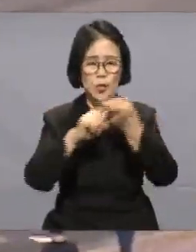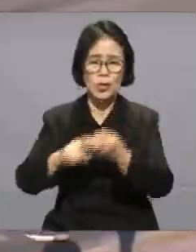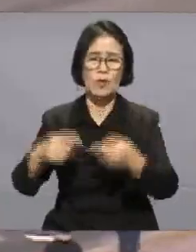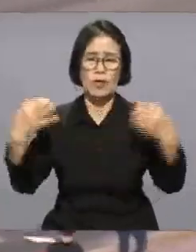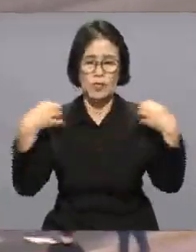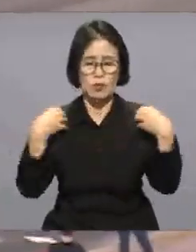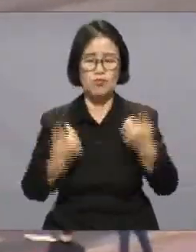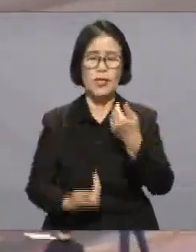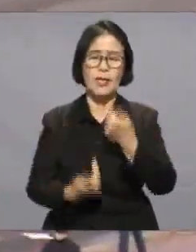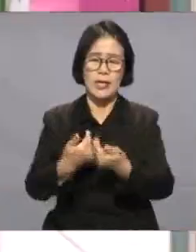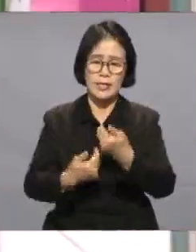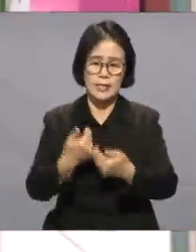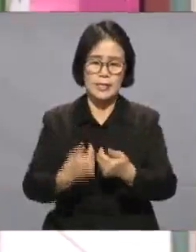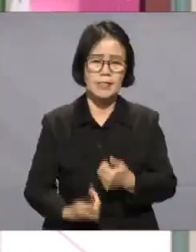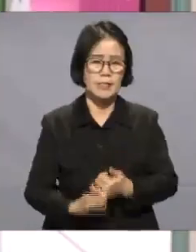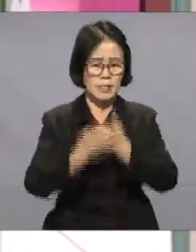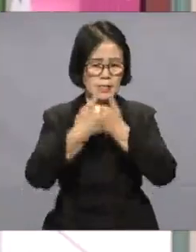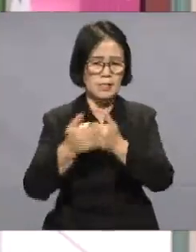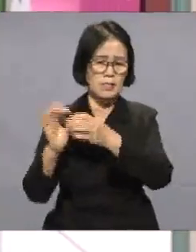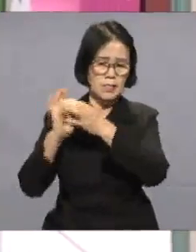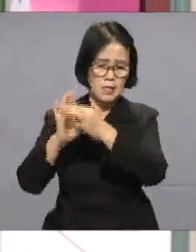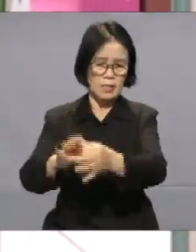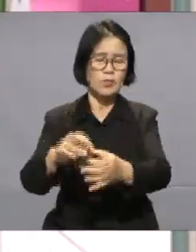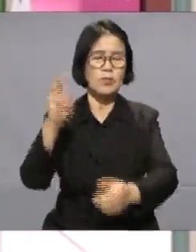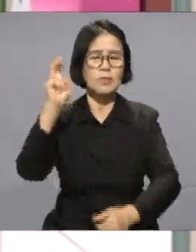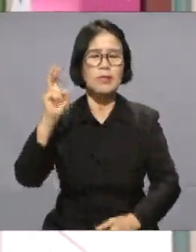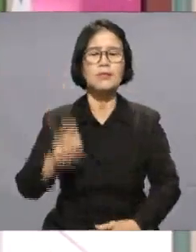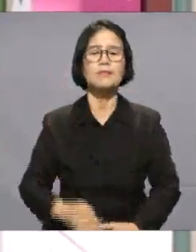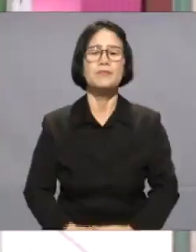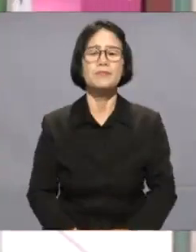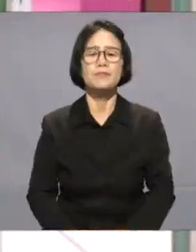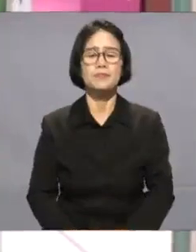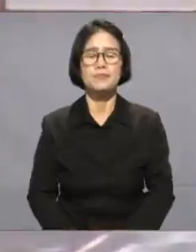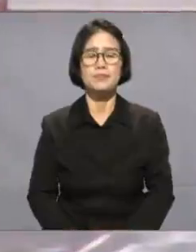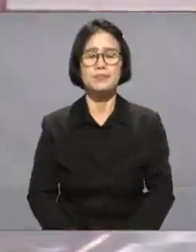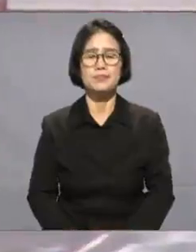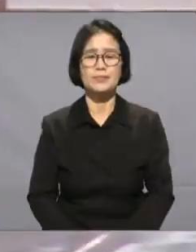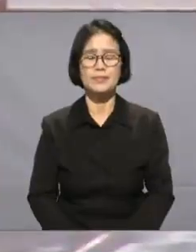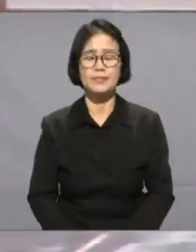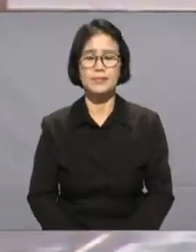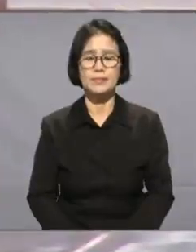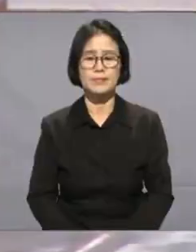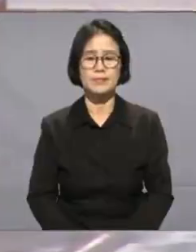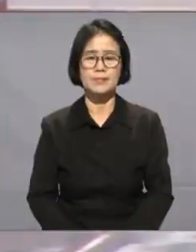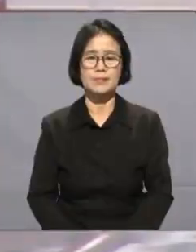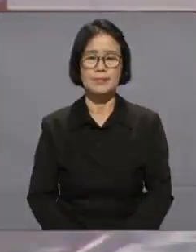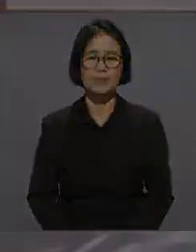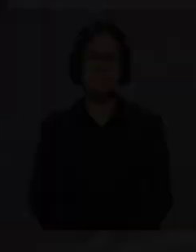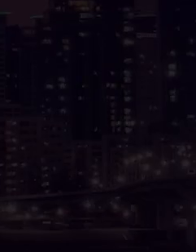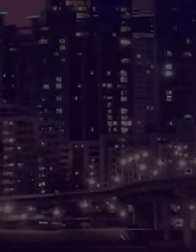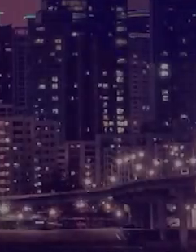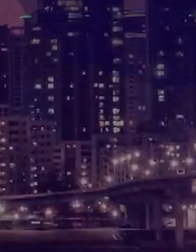정부의 갈등과 대치는 계속 이어질 전망입니다 OBS 뉴스 유성훈입니다